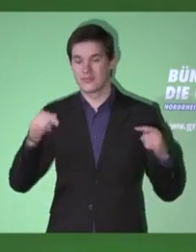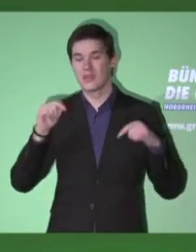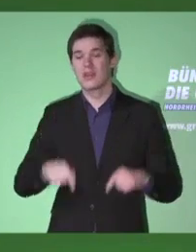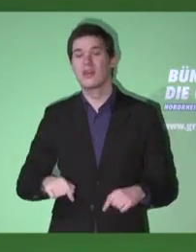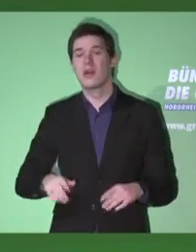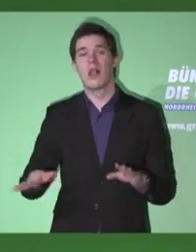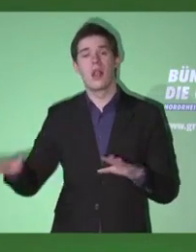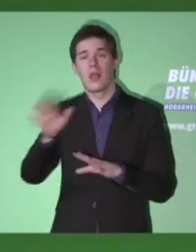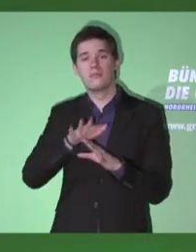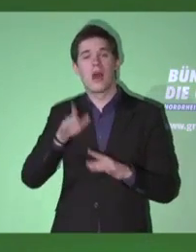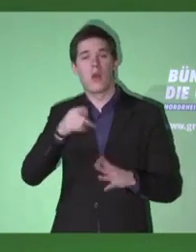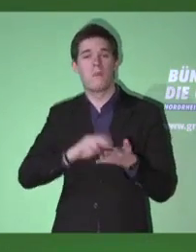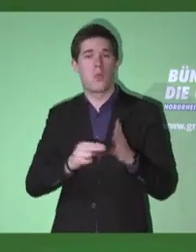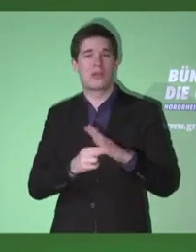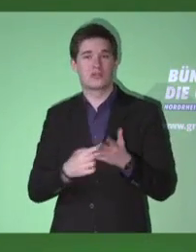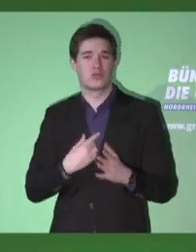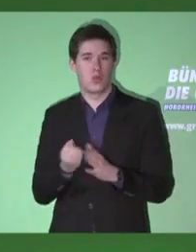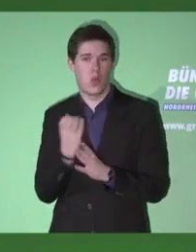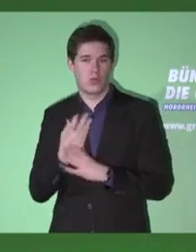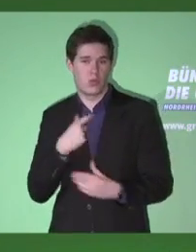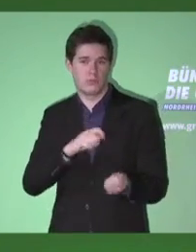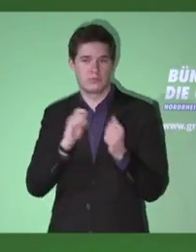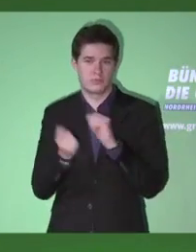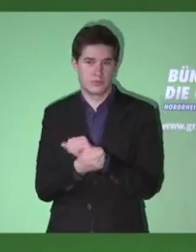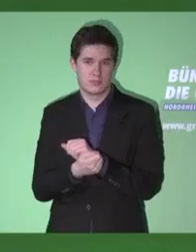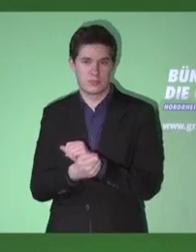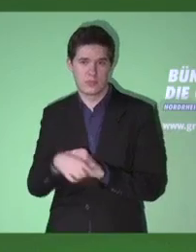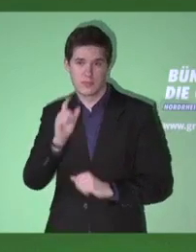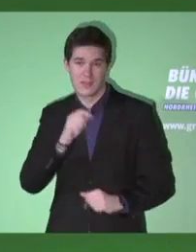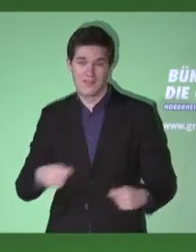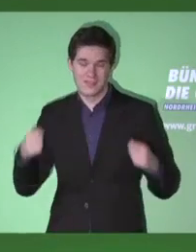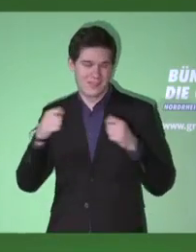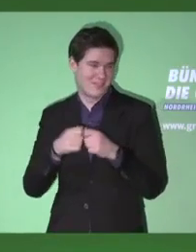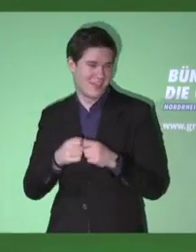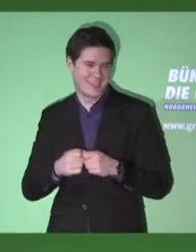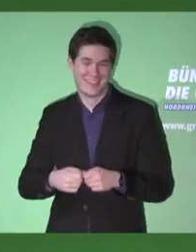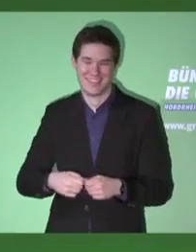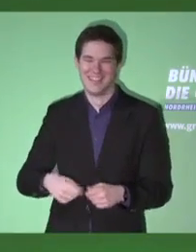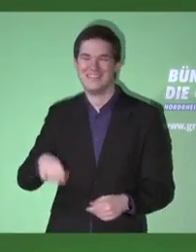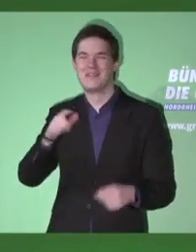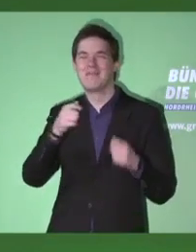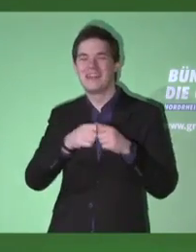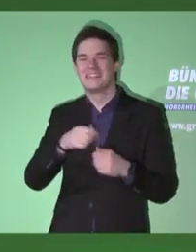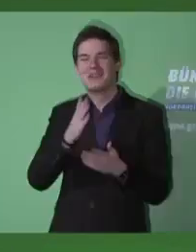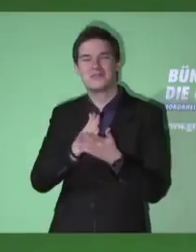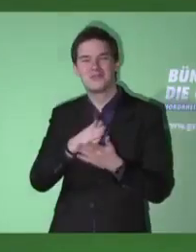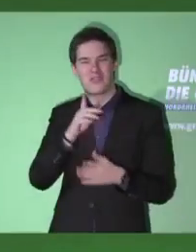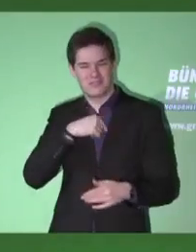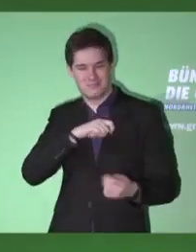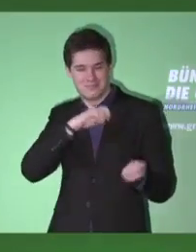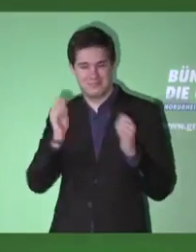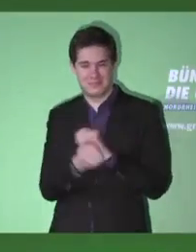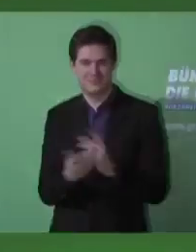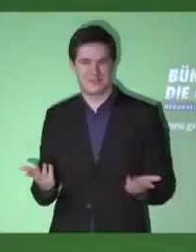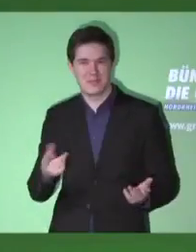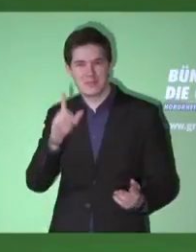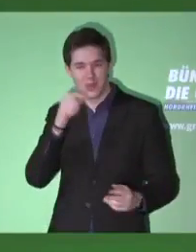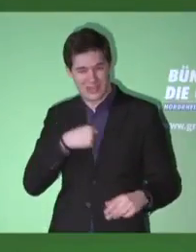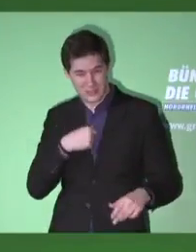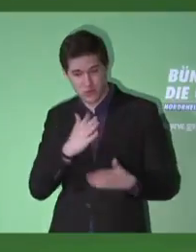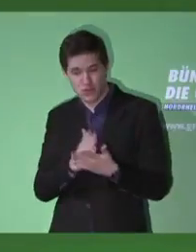verändert. Wir arbeiten intensiv mit den Vereinen, Verbänden, Initiativen zusammen und haben die Opposition